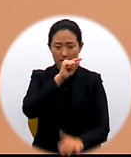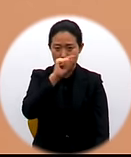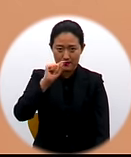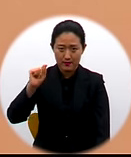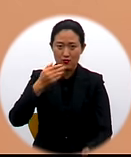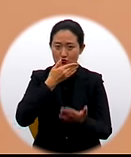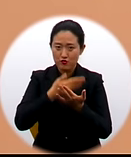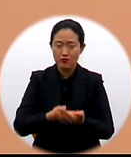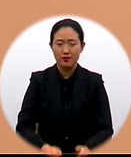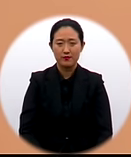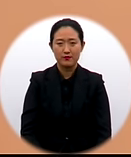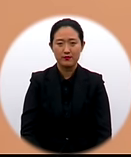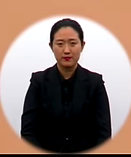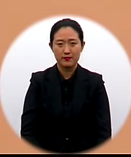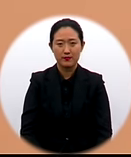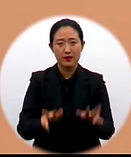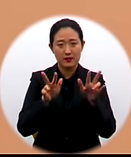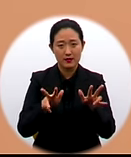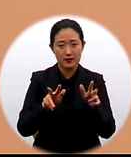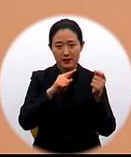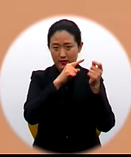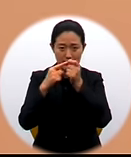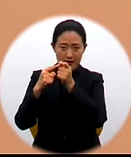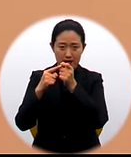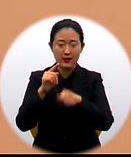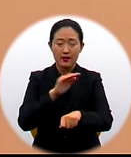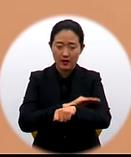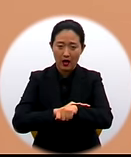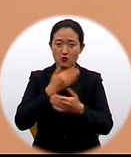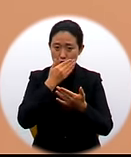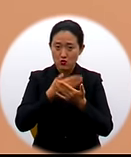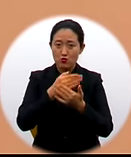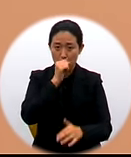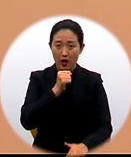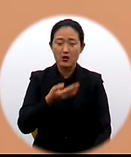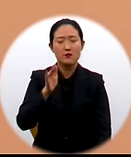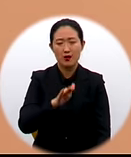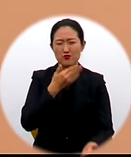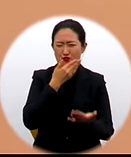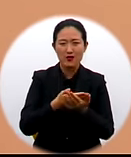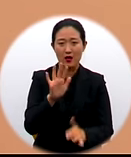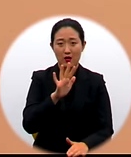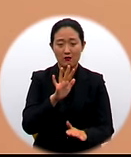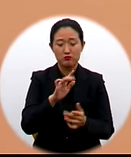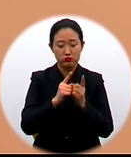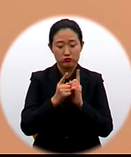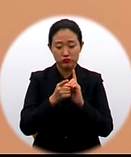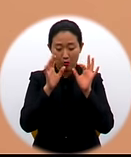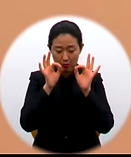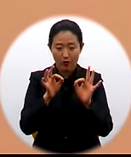직무 역량이었습니다. 사장님한테까지 보고해야 되는 보고서를 쓰는 자의 필체는 굉장히 중요한 직무 역량이었어요. 지금